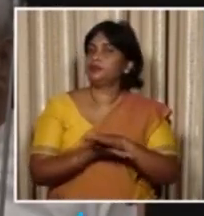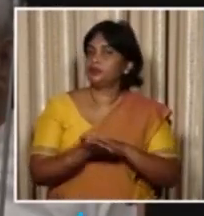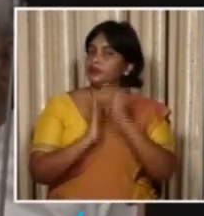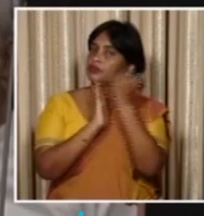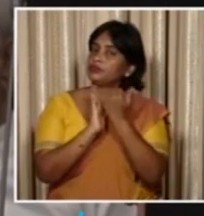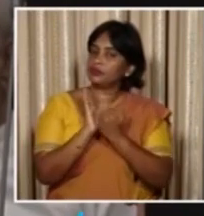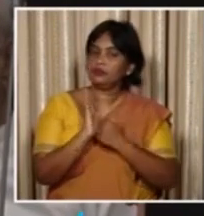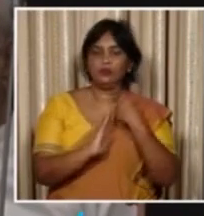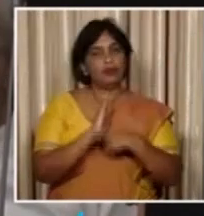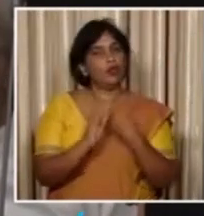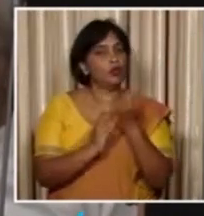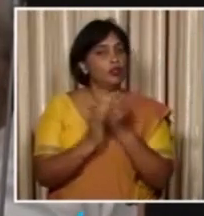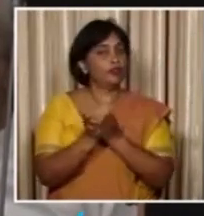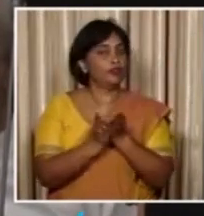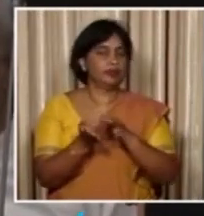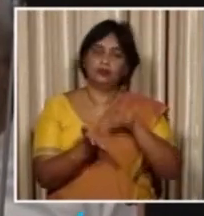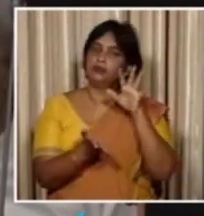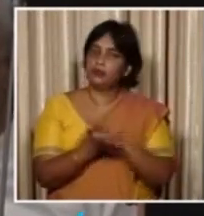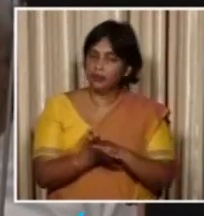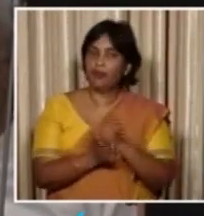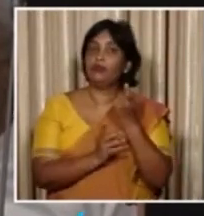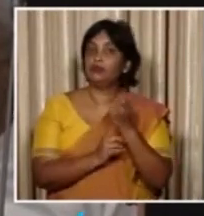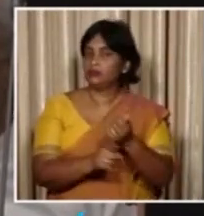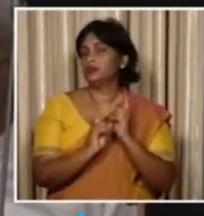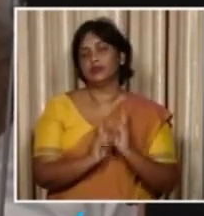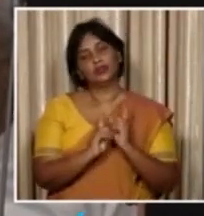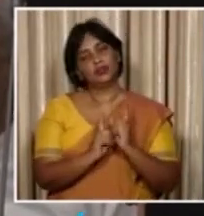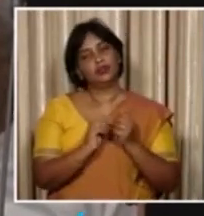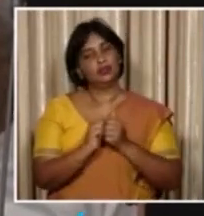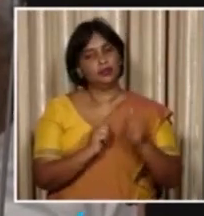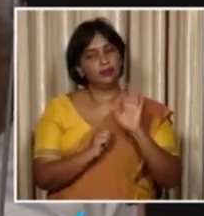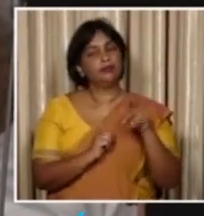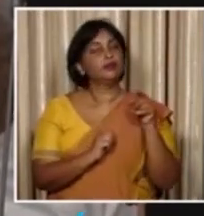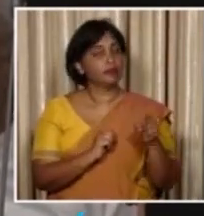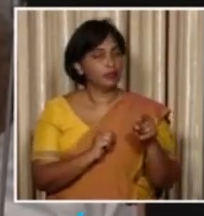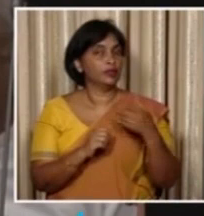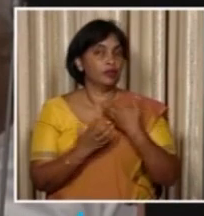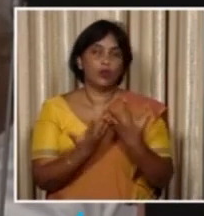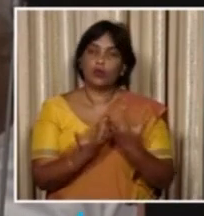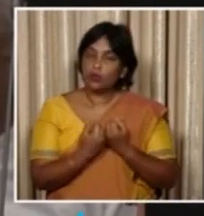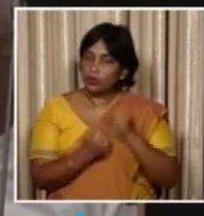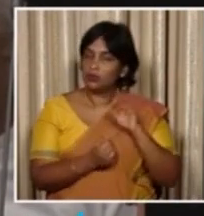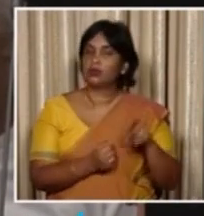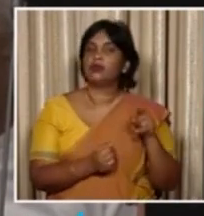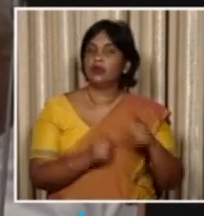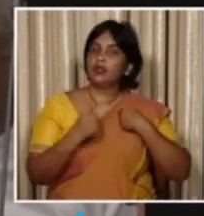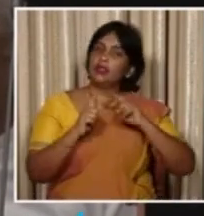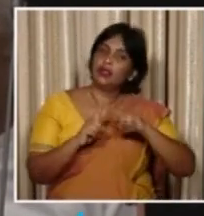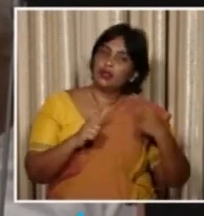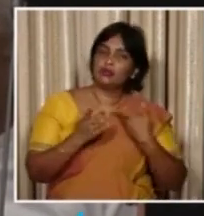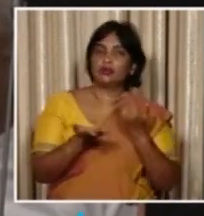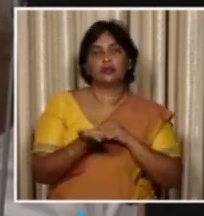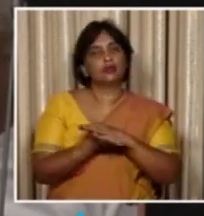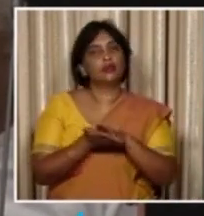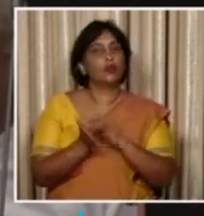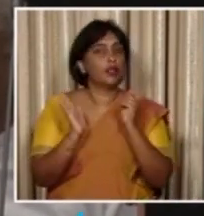මාලාවකින් රටේ මුල්‍ය විනය තහවුරු කරා. ආර්ථික ස්ථායිකරණ කර ගැනීම පිණිස අත්‍යවශ්‍ය වූ අනෙක් ප්‍රතිසංස්කරණ